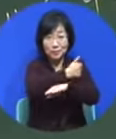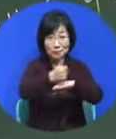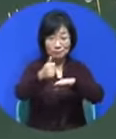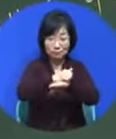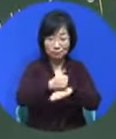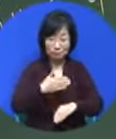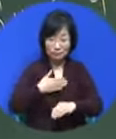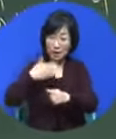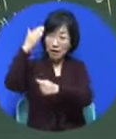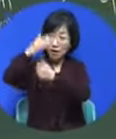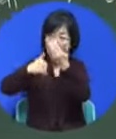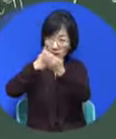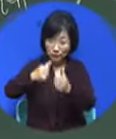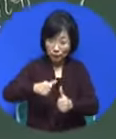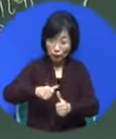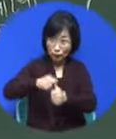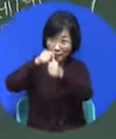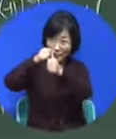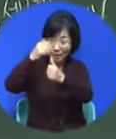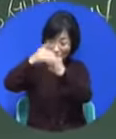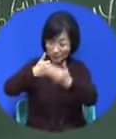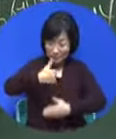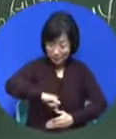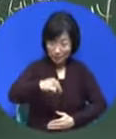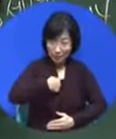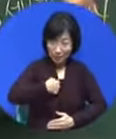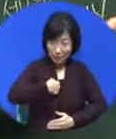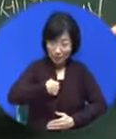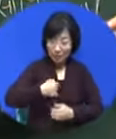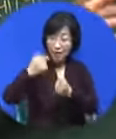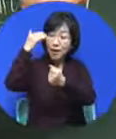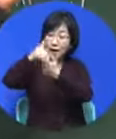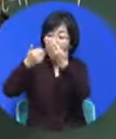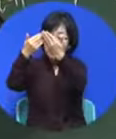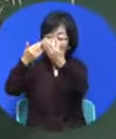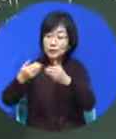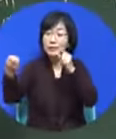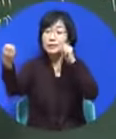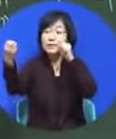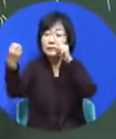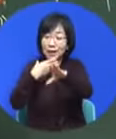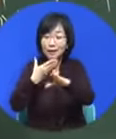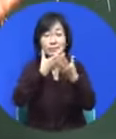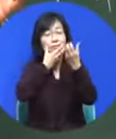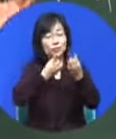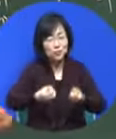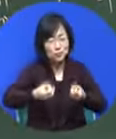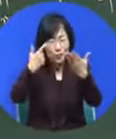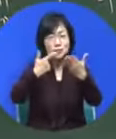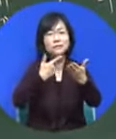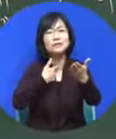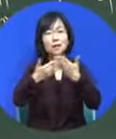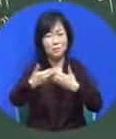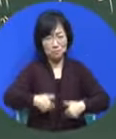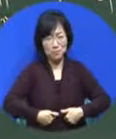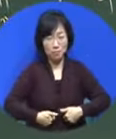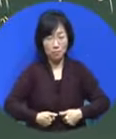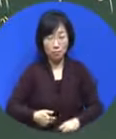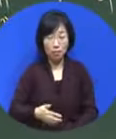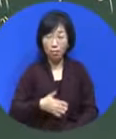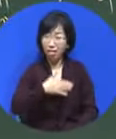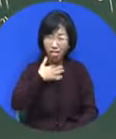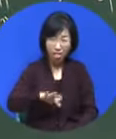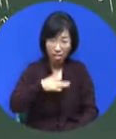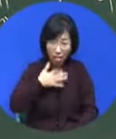졸업 의이 축복 하나님의 응답 아무것도 마 못보고다는 것은 너무 억울한